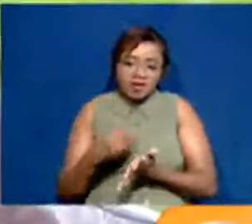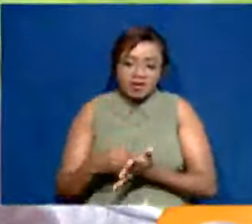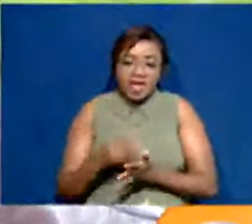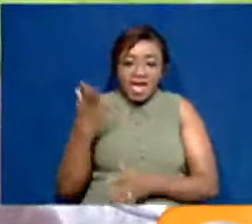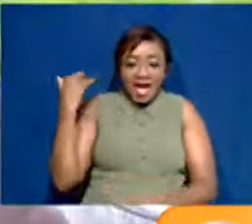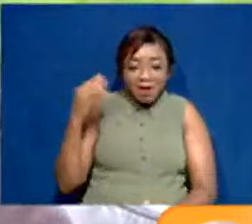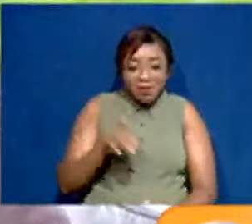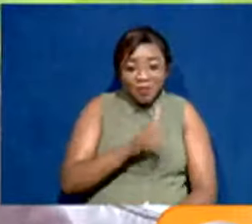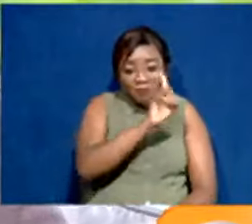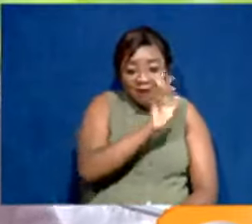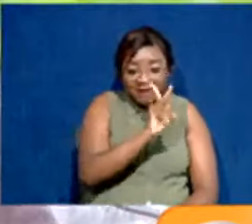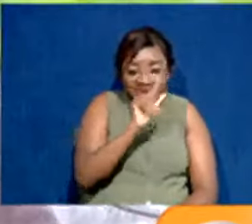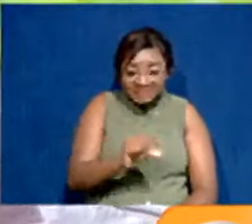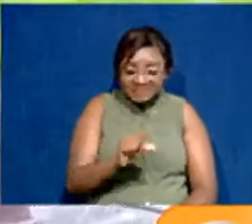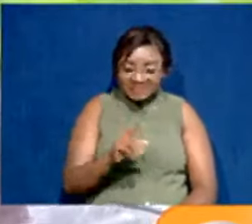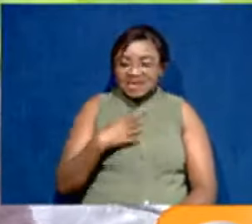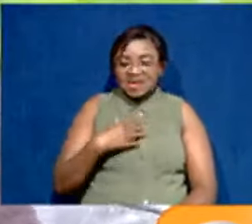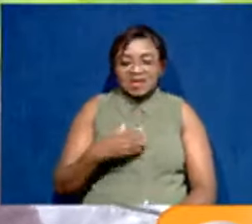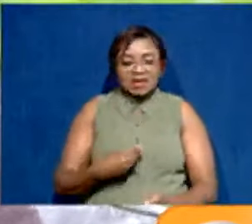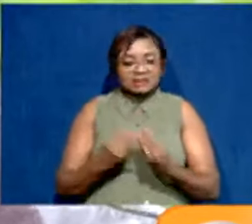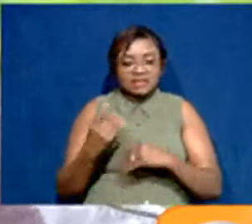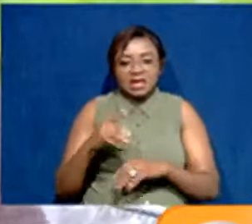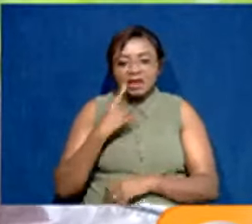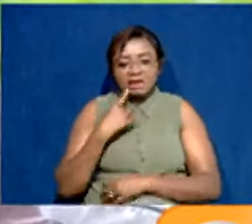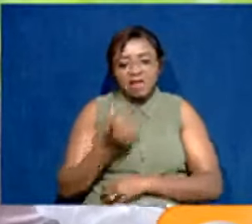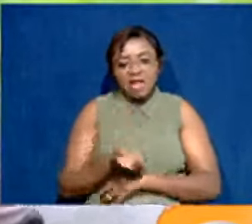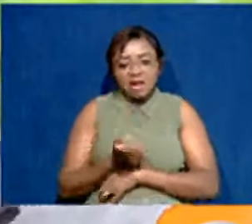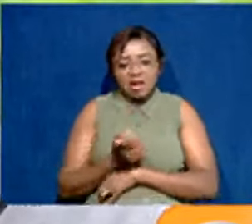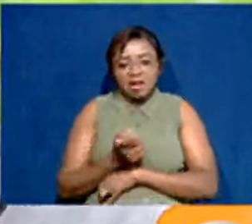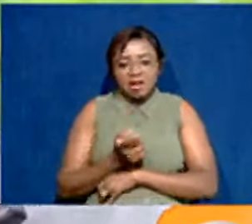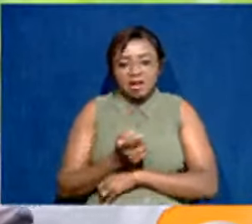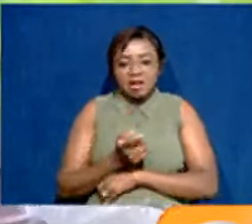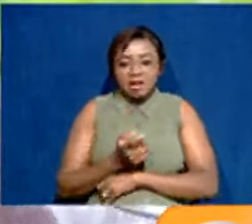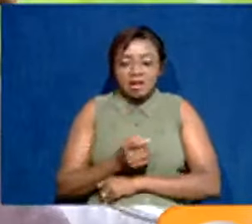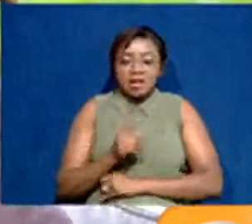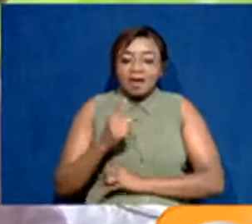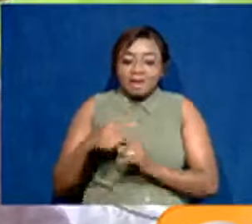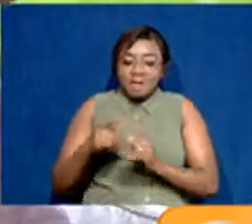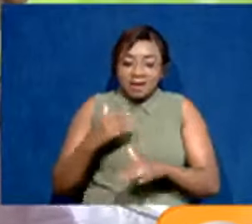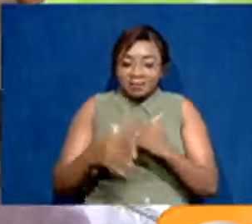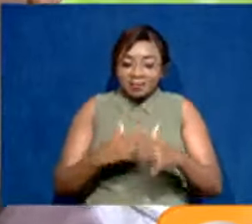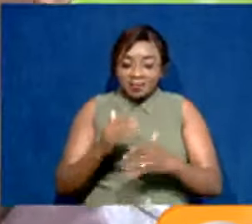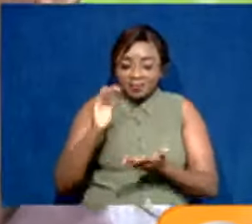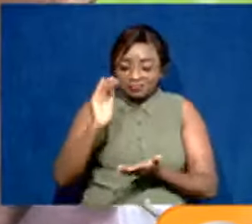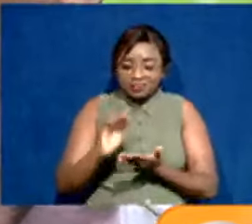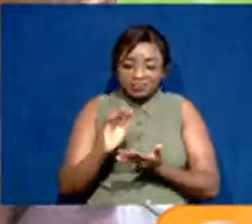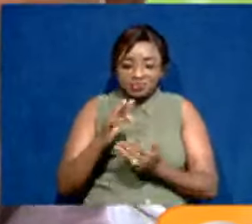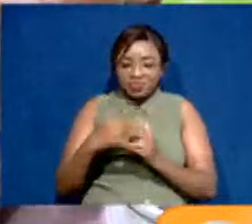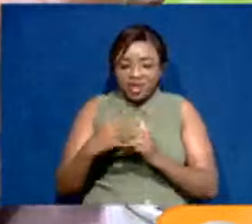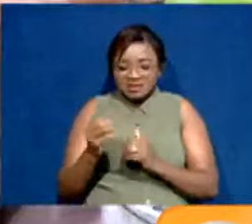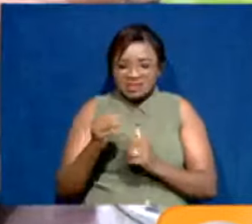tulikuwa tunauza kama 100 tukiusia mbroka. Kutoka 100 andio ite, lakini